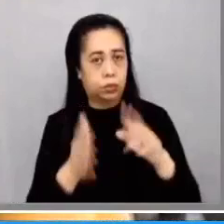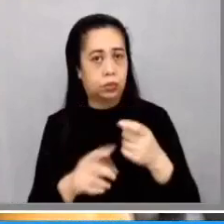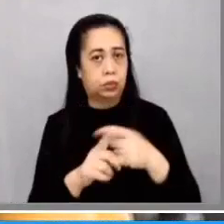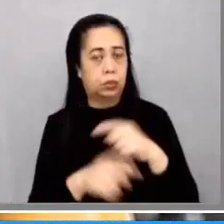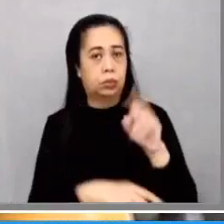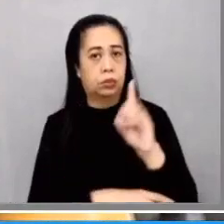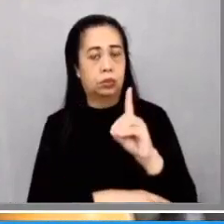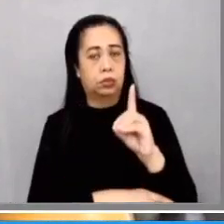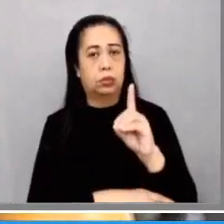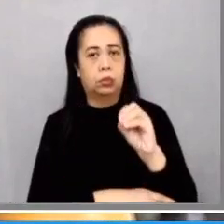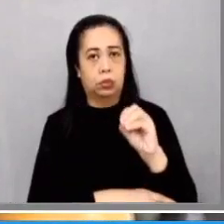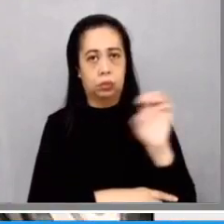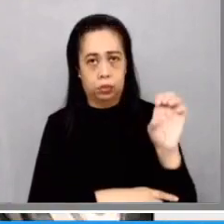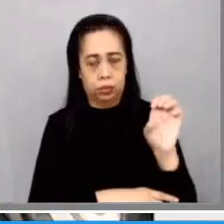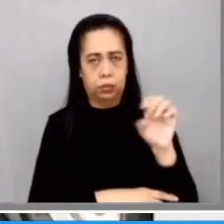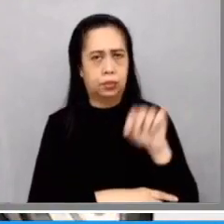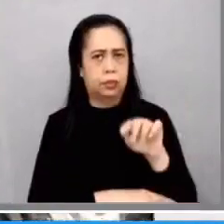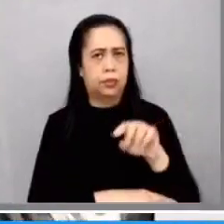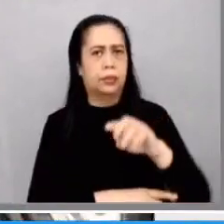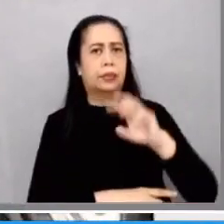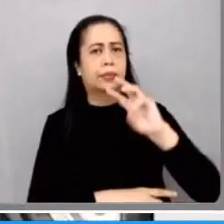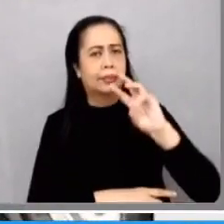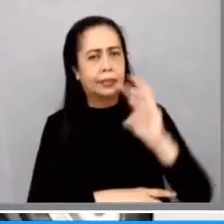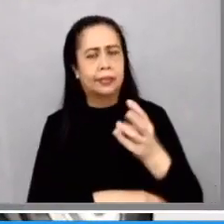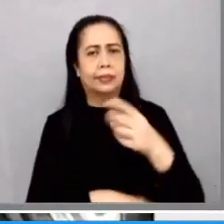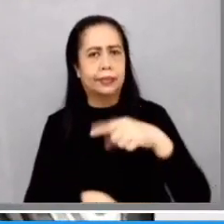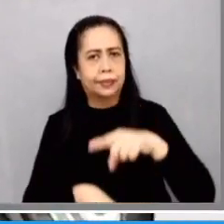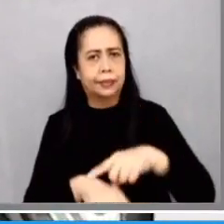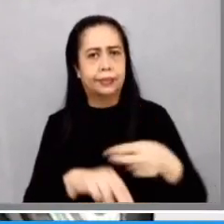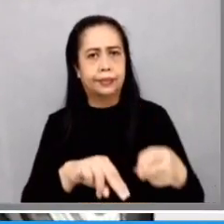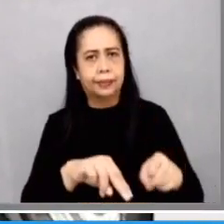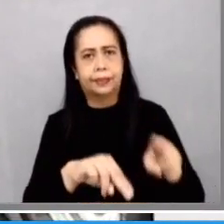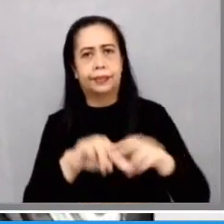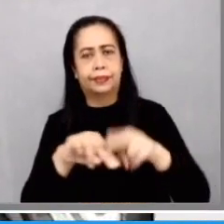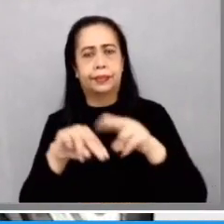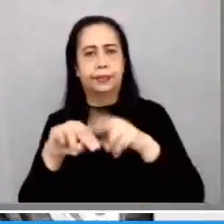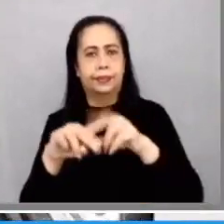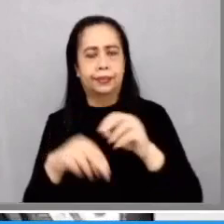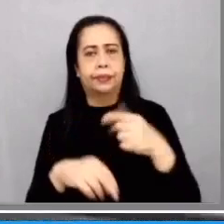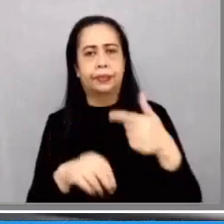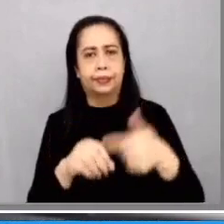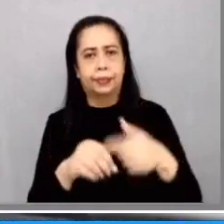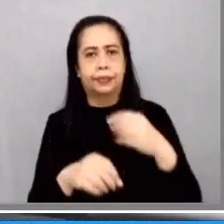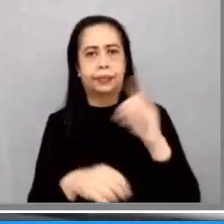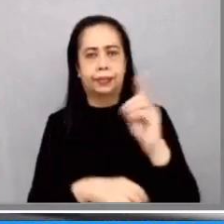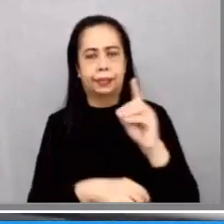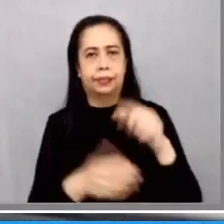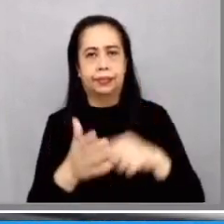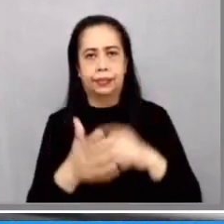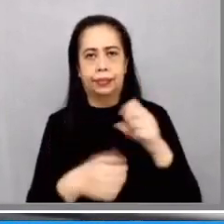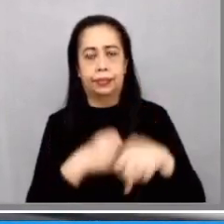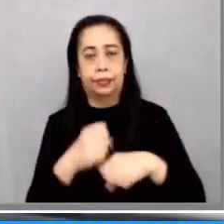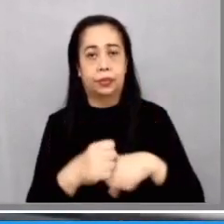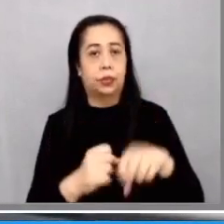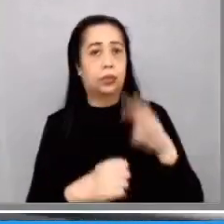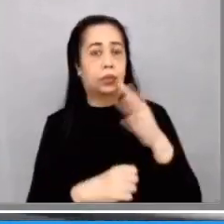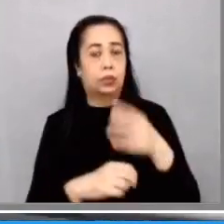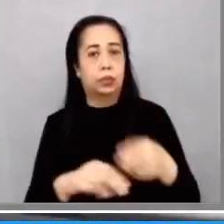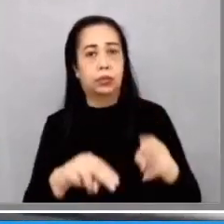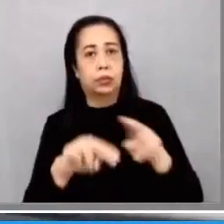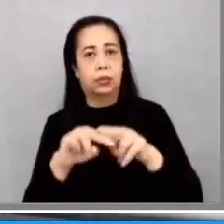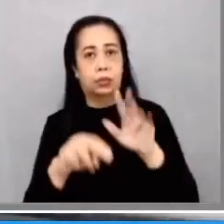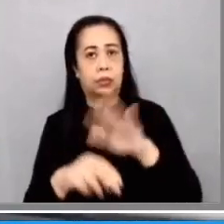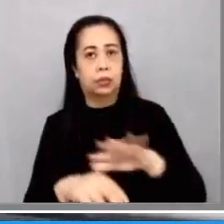Energy, ito na ang ika-anim na taas presyo sa gasolina at diesel ngayong taon. Pang-apat naman na taas presyo sa